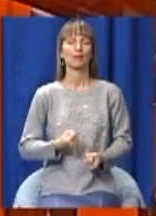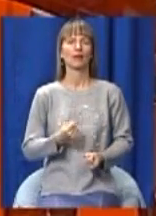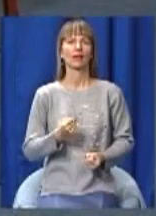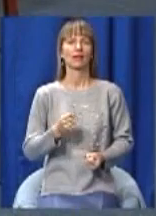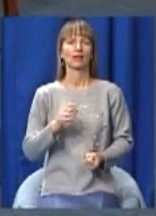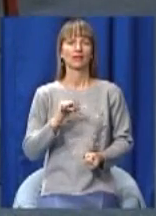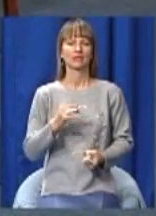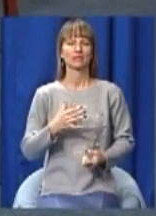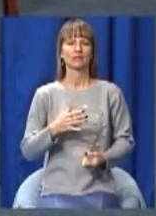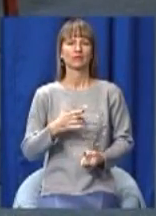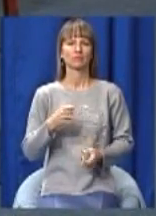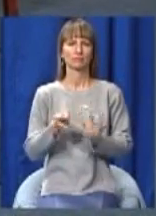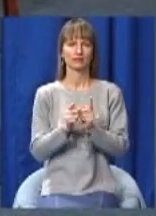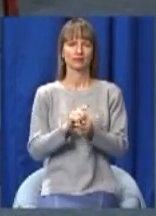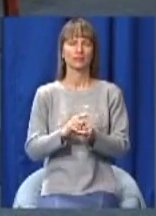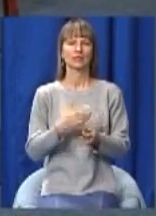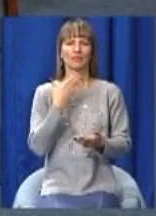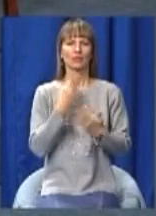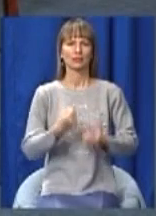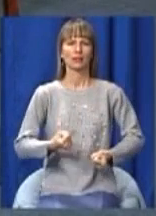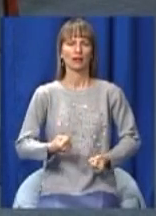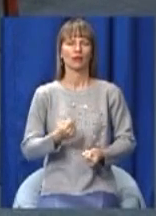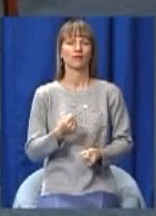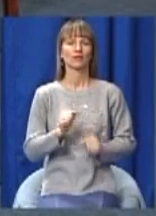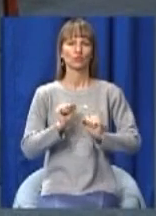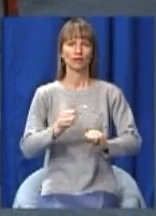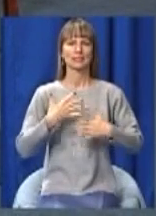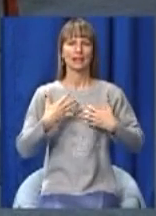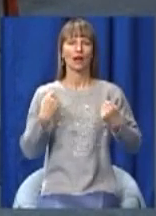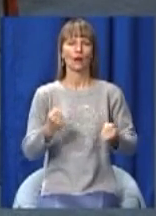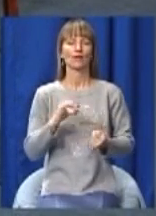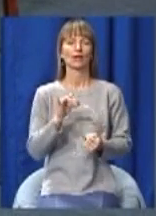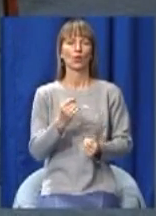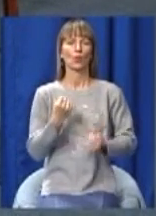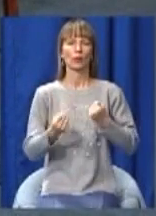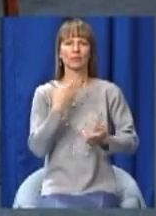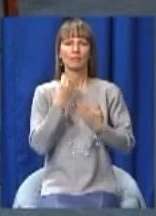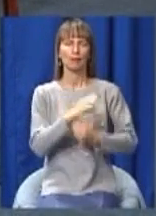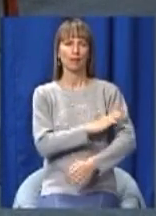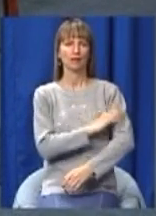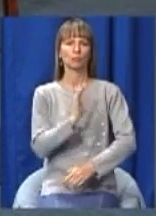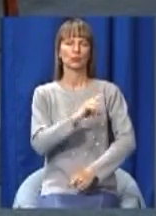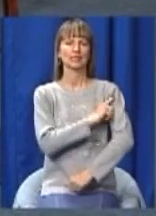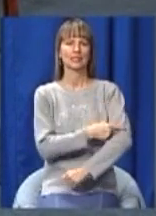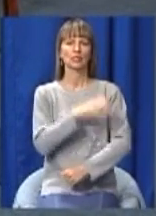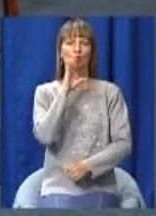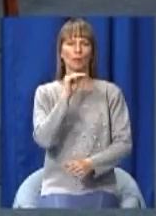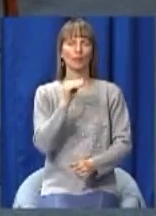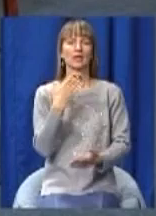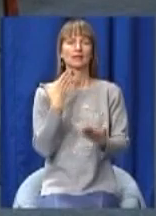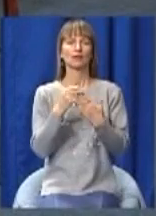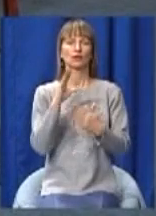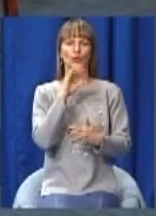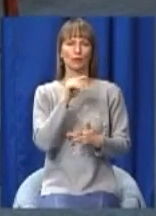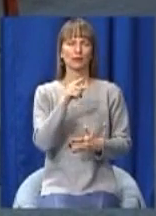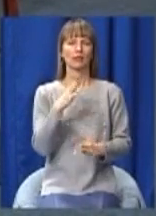так он и будет изумительным это своему ну система направлена так ей мешать креплю ватой своими я за и будут такими сильными цуцик она а своих сутки